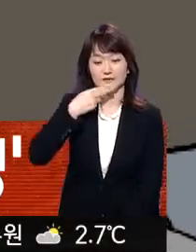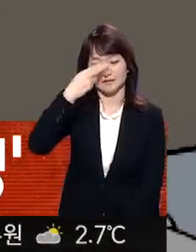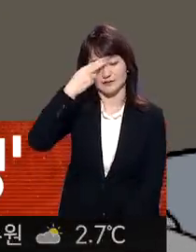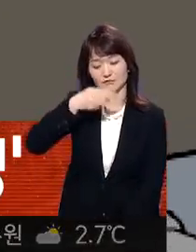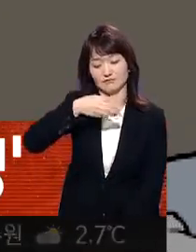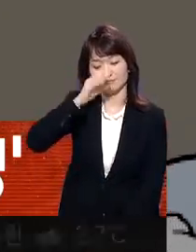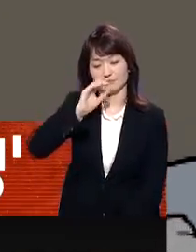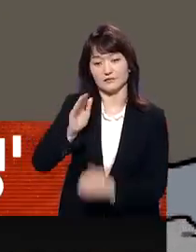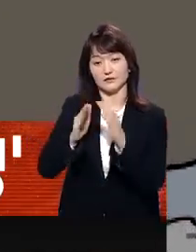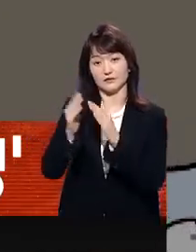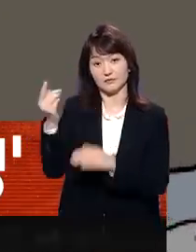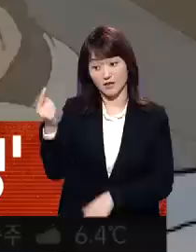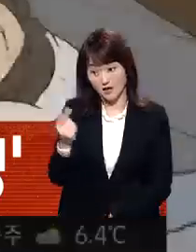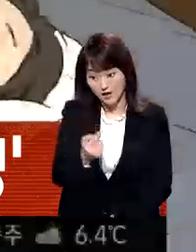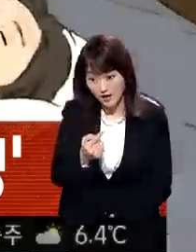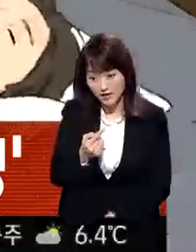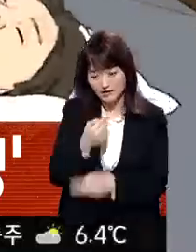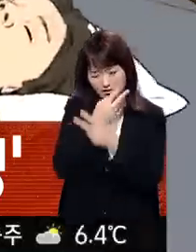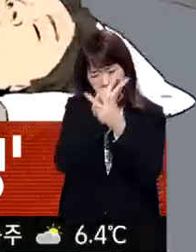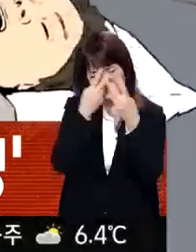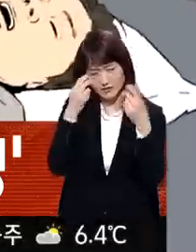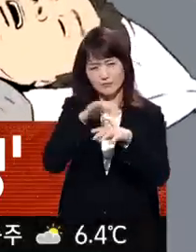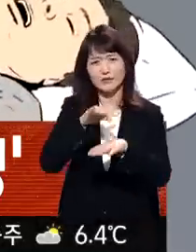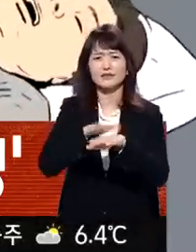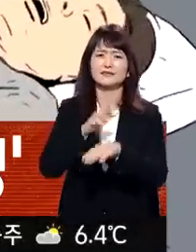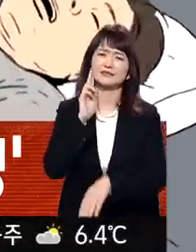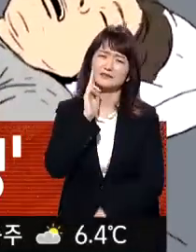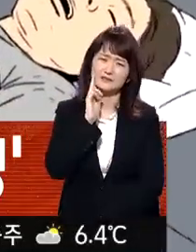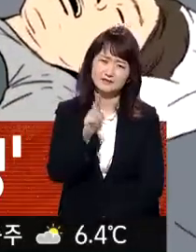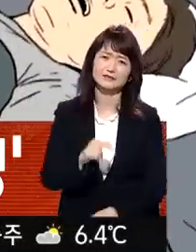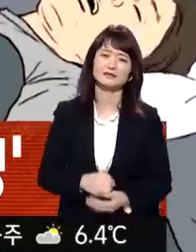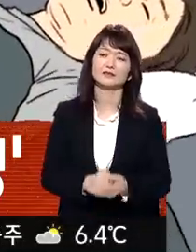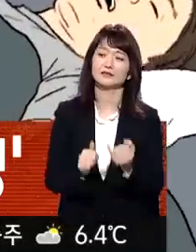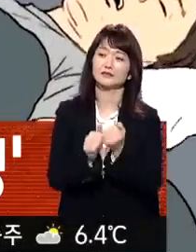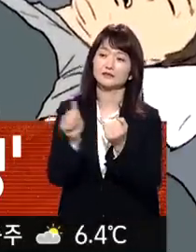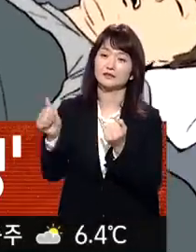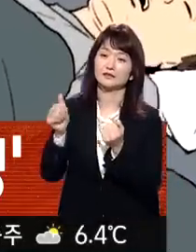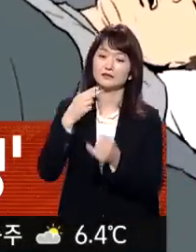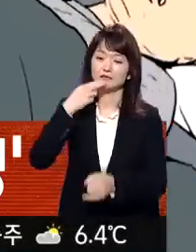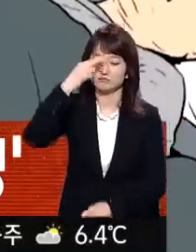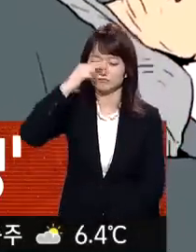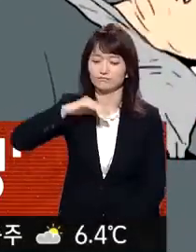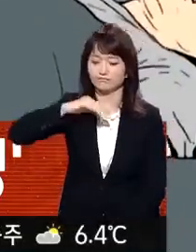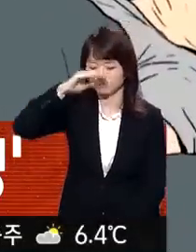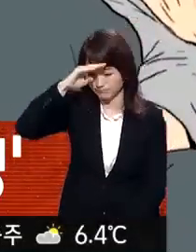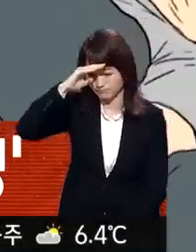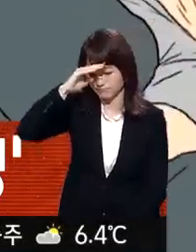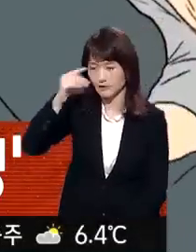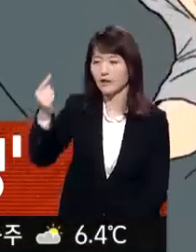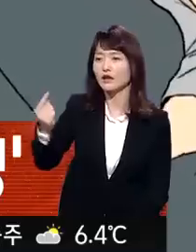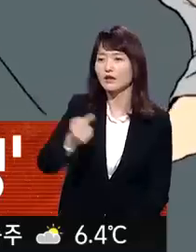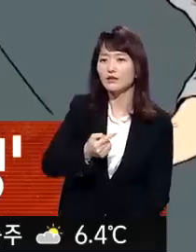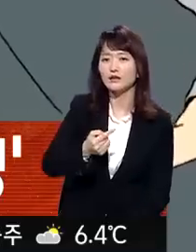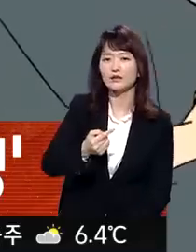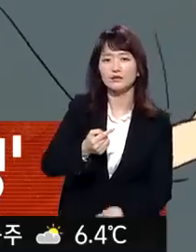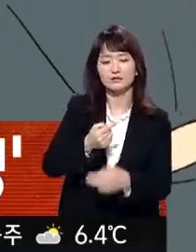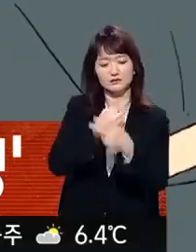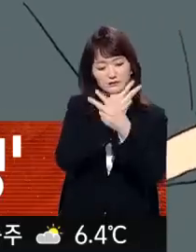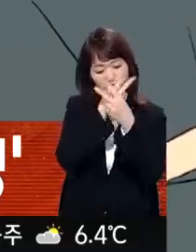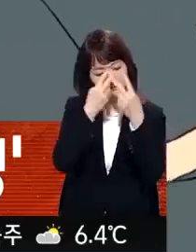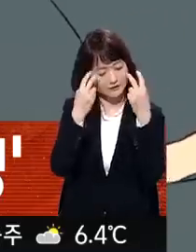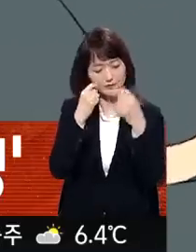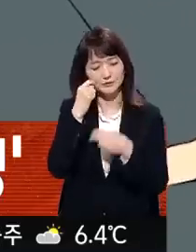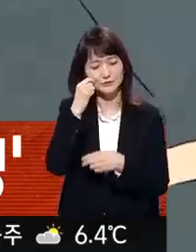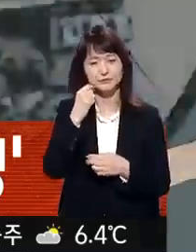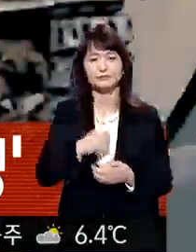오면 잠버릇이 이게 더 심해진다는 거잖아요. 네, 남편이 취해서 들어오는 날은요. 그냥 잠 다 잤다고 생각하면 됩니다.